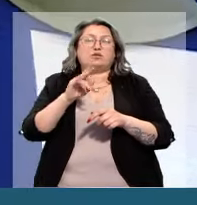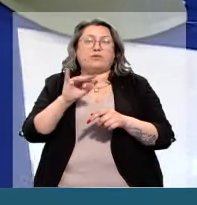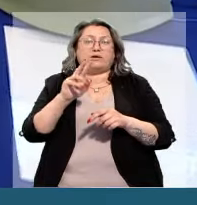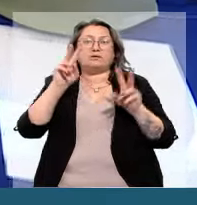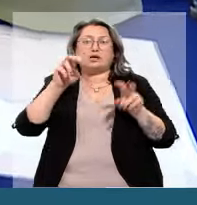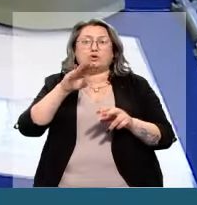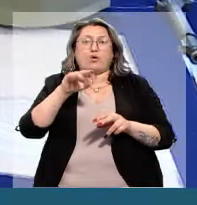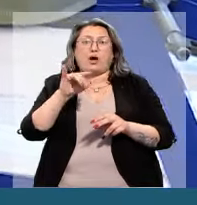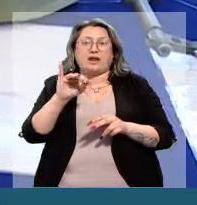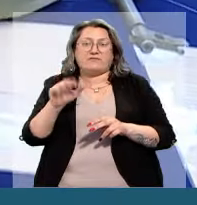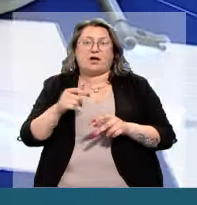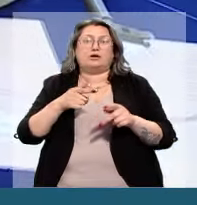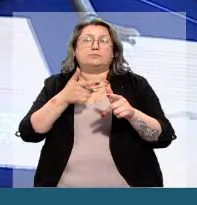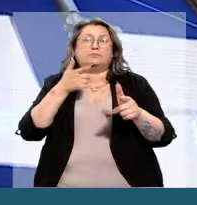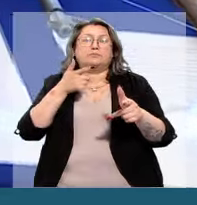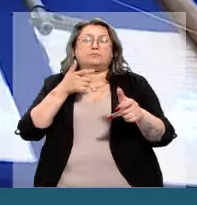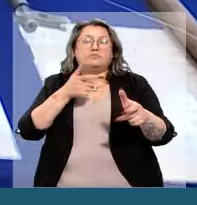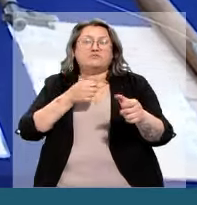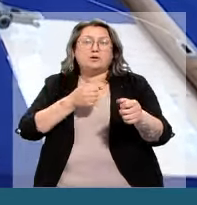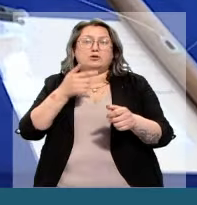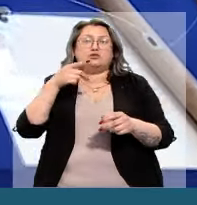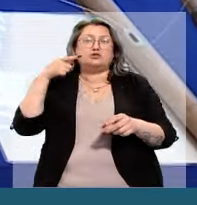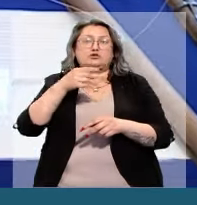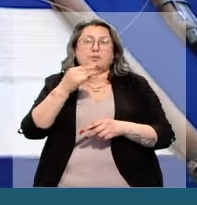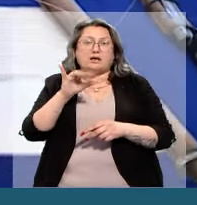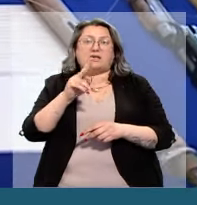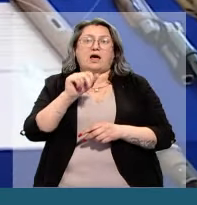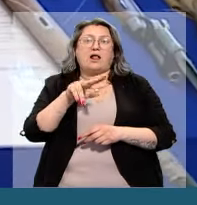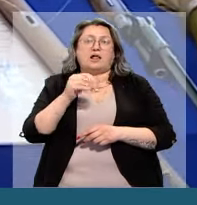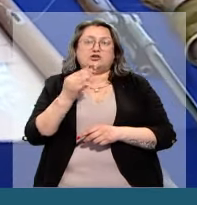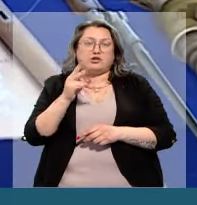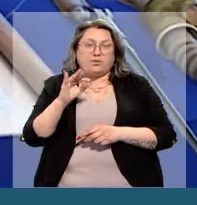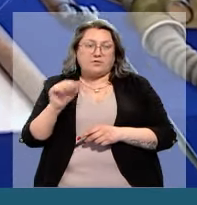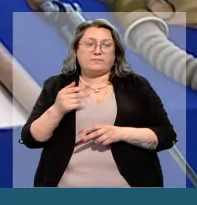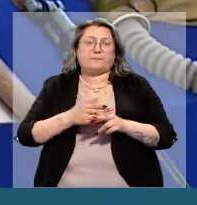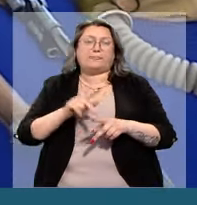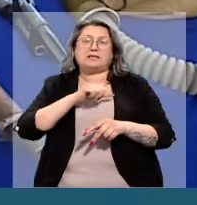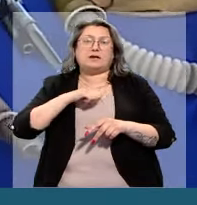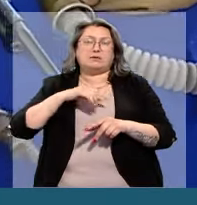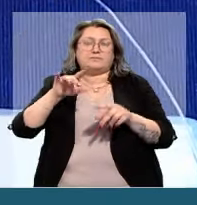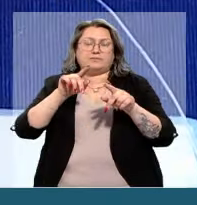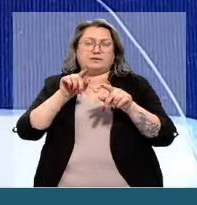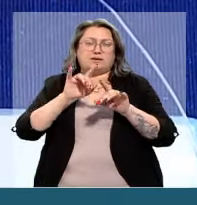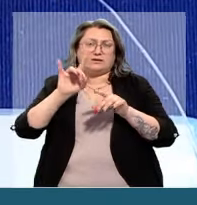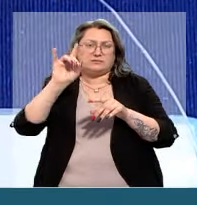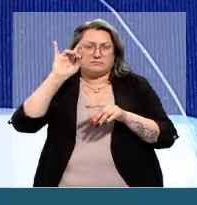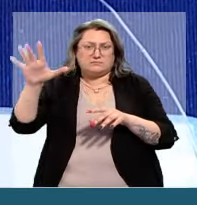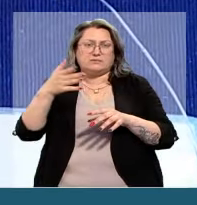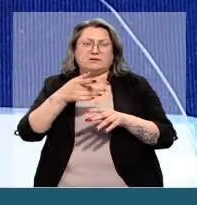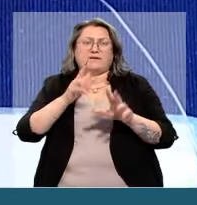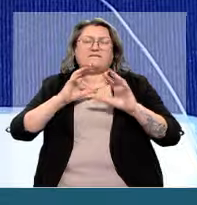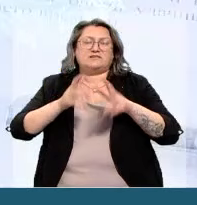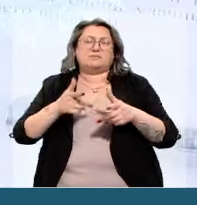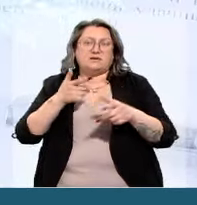Токарева, пистолет-пулемет Шпагина, ну и, конечно, знаменитый автомат Калашникова, который является самым распространенным стрелковым оружием в